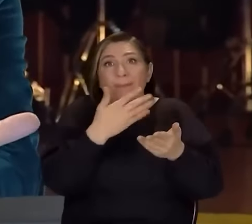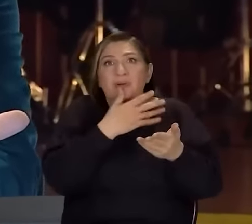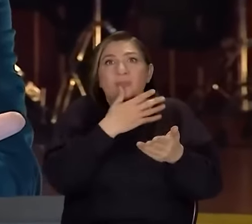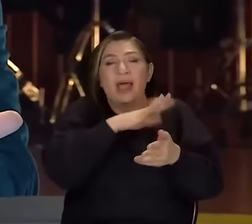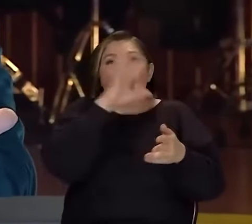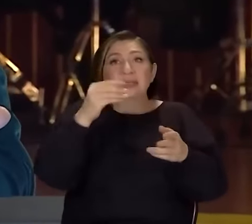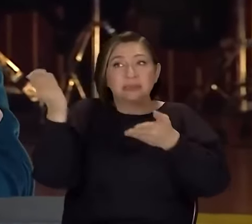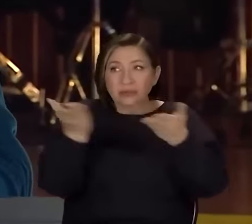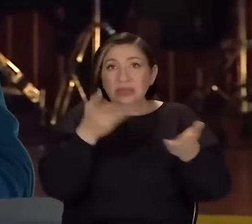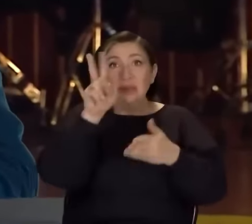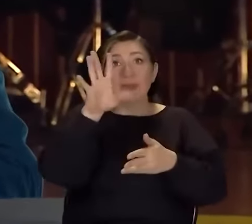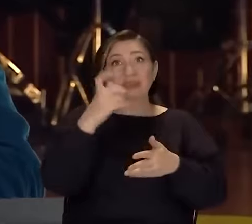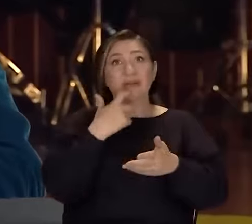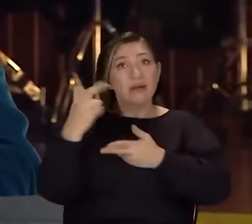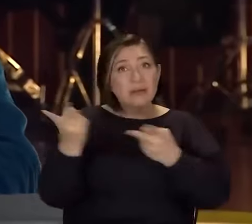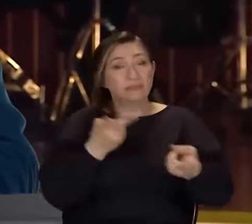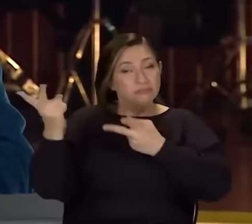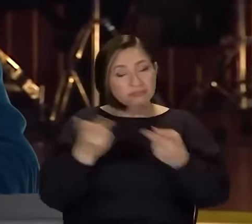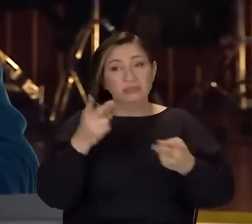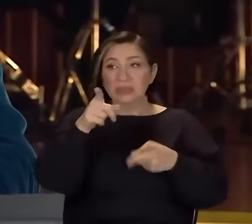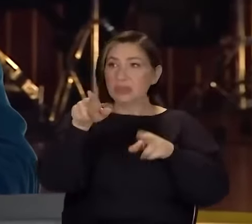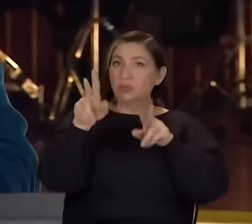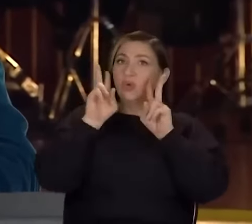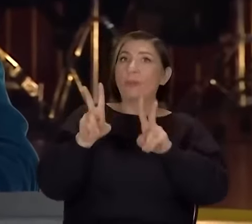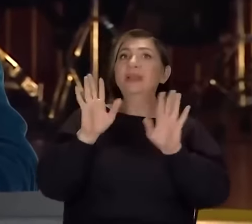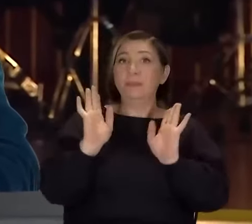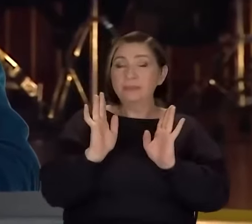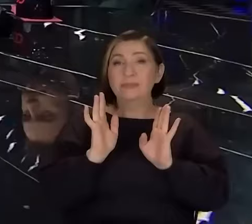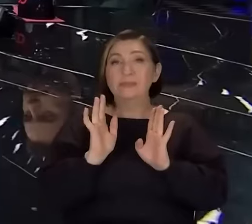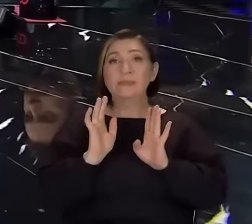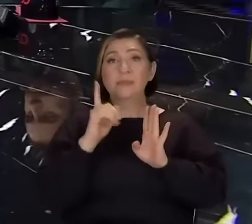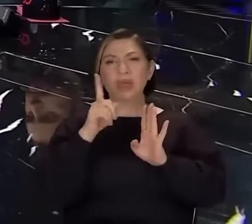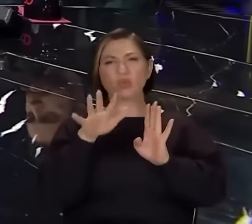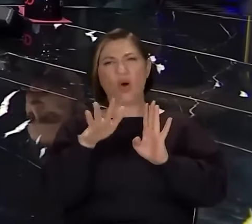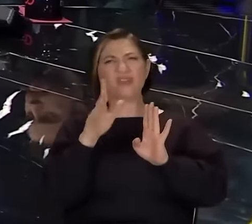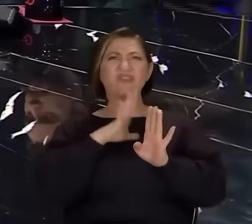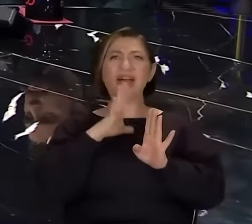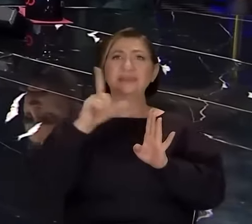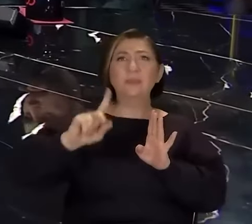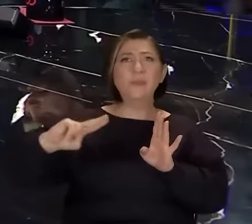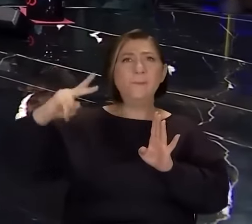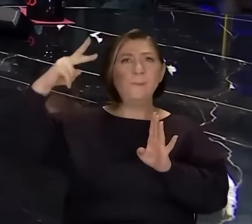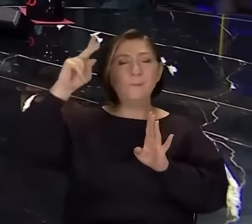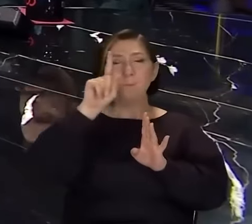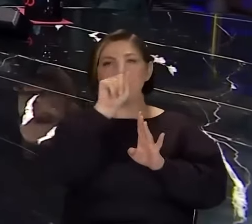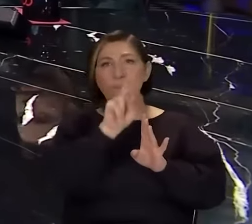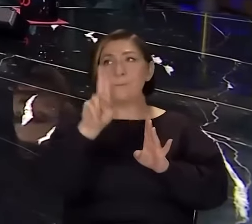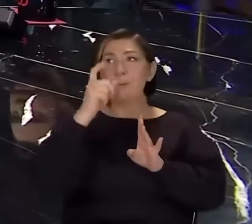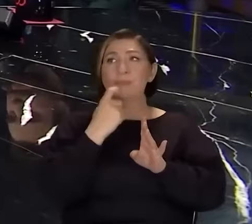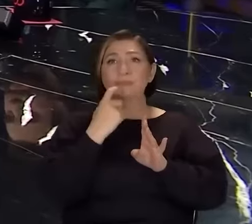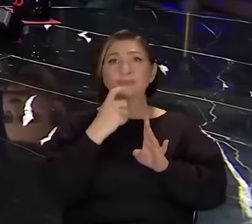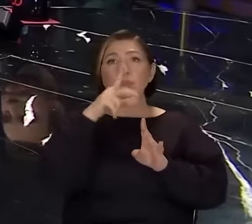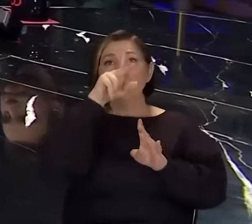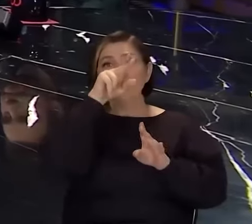biliyorum herkesi ağırladım 25 senedir. Senin gibi bir entelektüel yok. Fakat bir gariplik var kariyerinde. 17